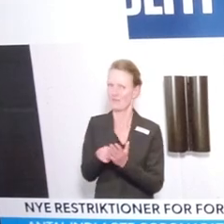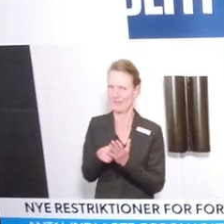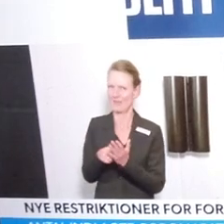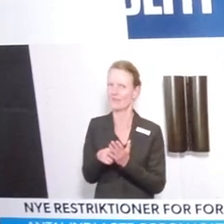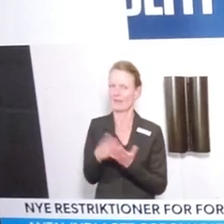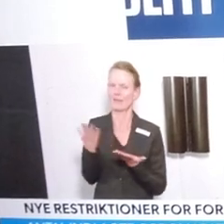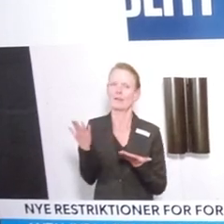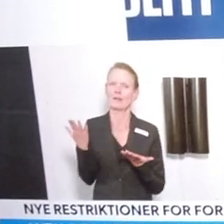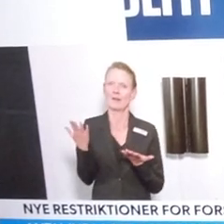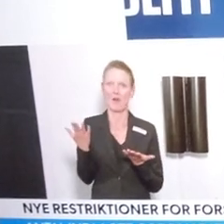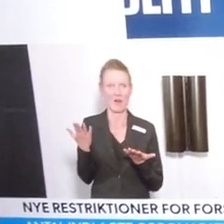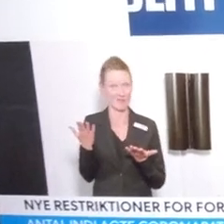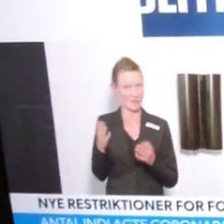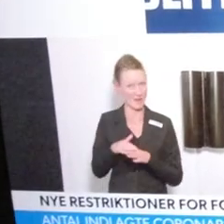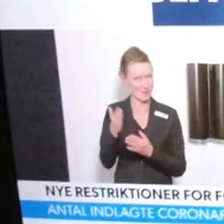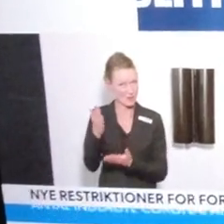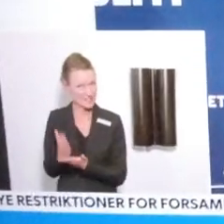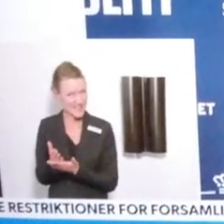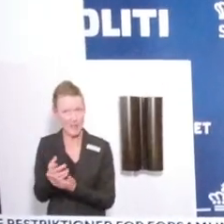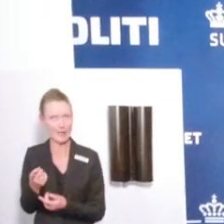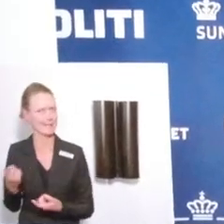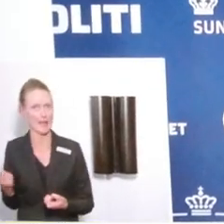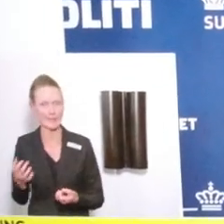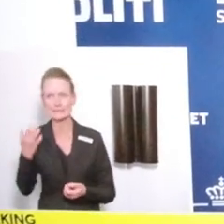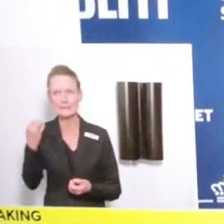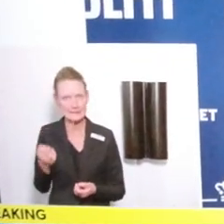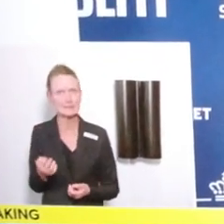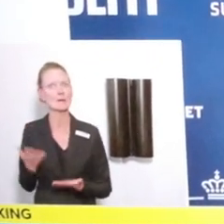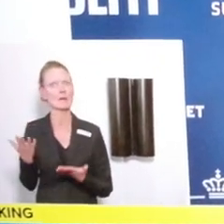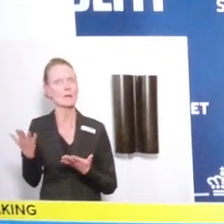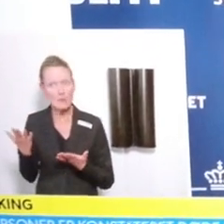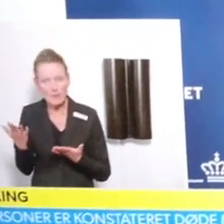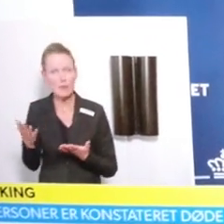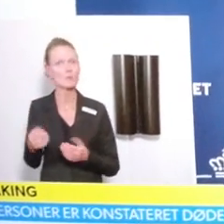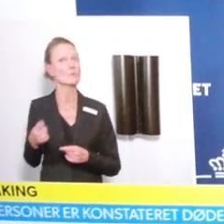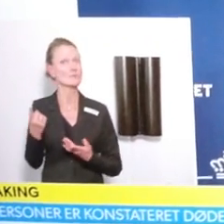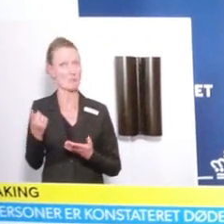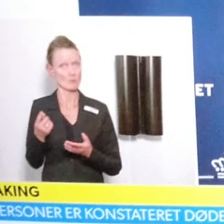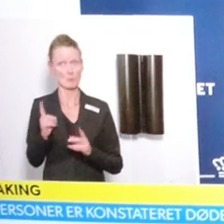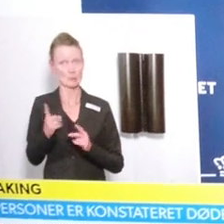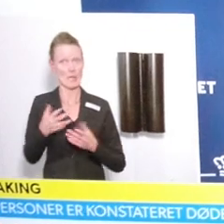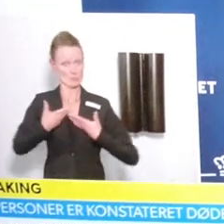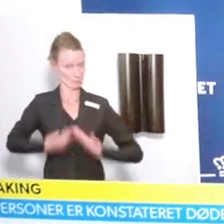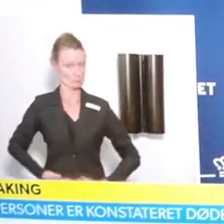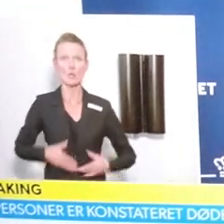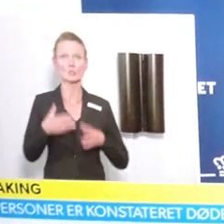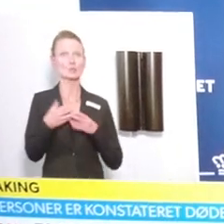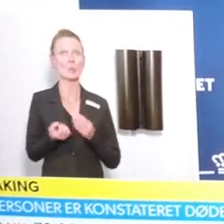Ved 45 minutter, det er om 7 minutter.